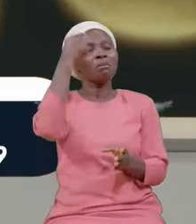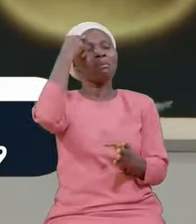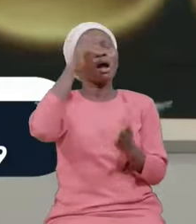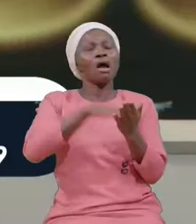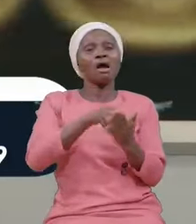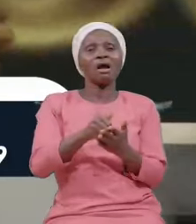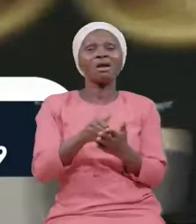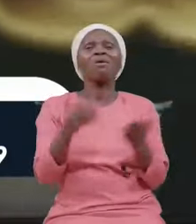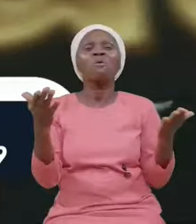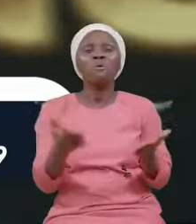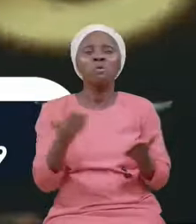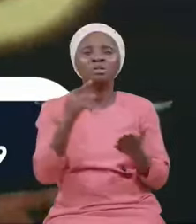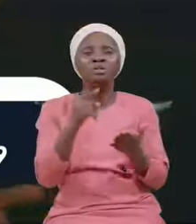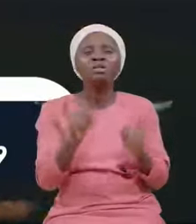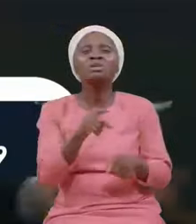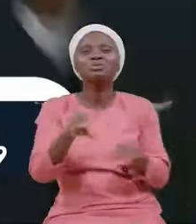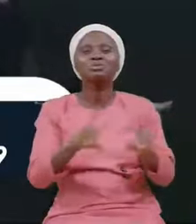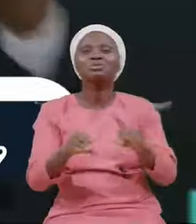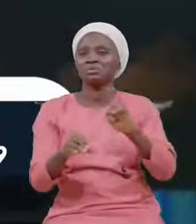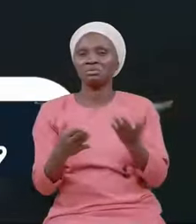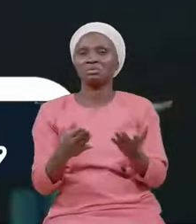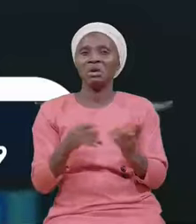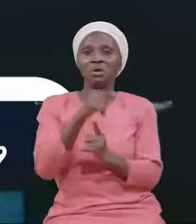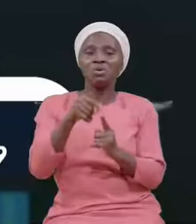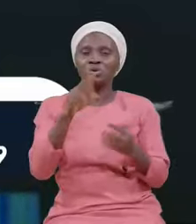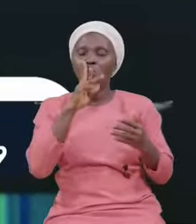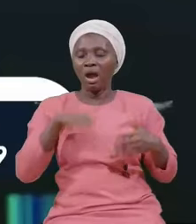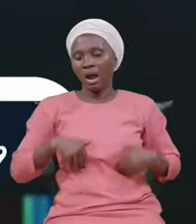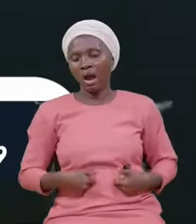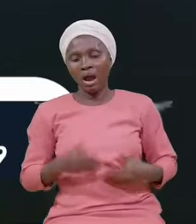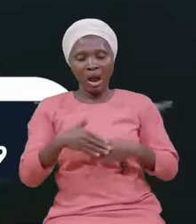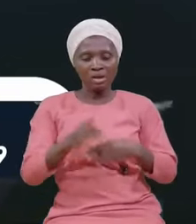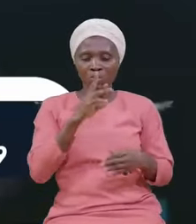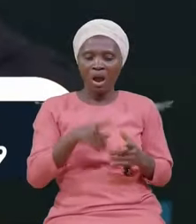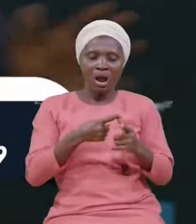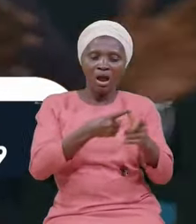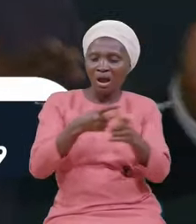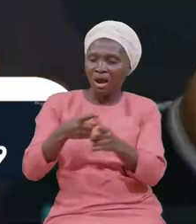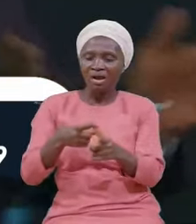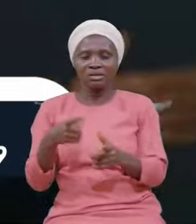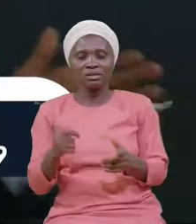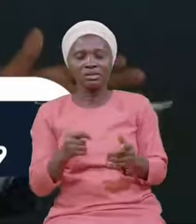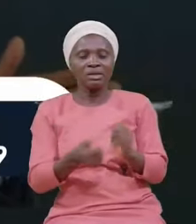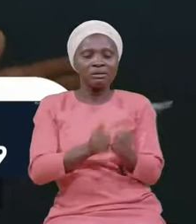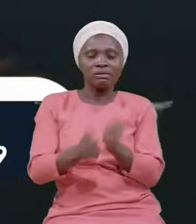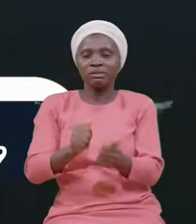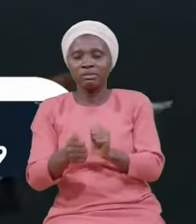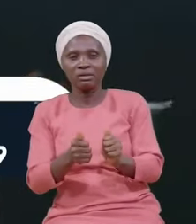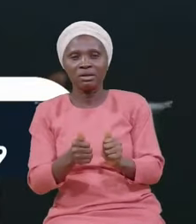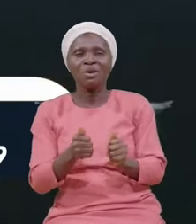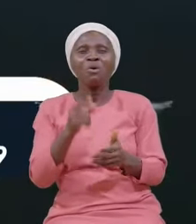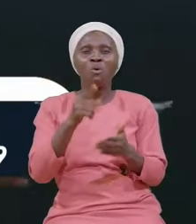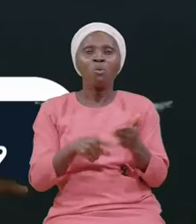vous êtes fatigué, après avoir couru, qu'est-ce que vous pouvez faire quand vous êtes fatigué? Mais quand vous êtes